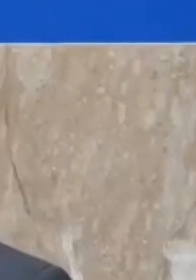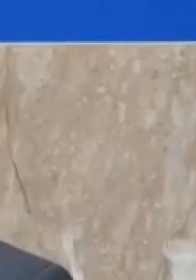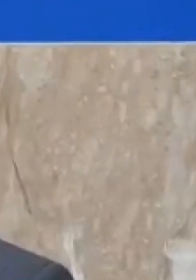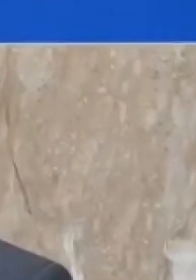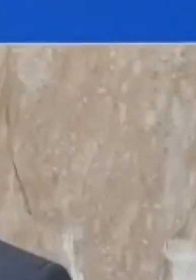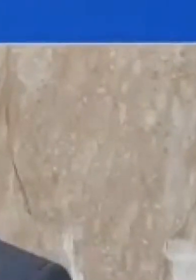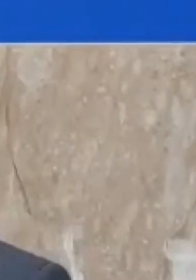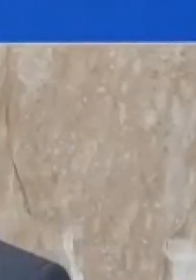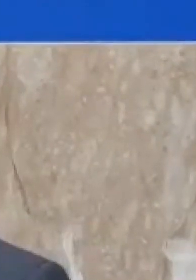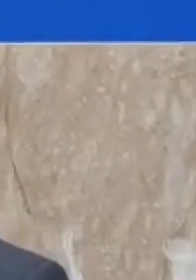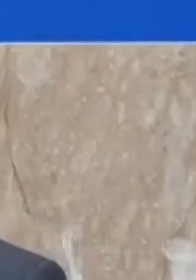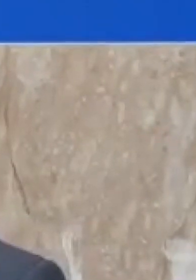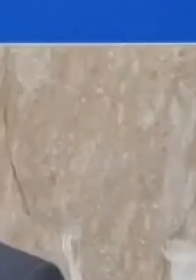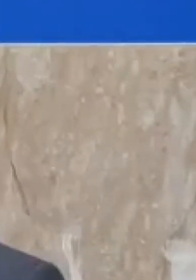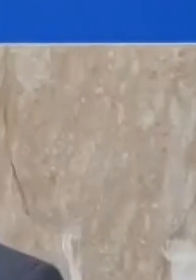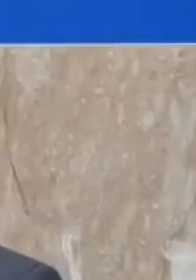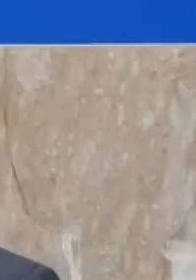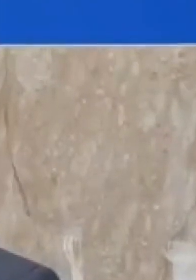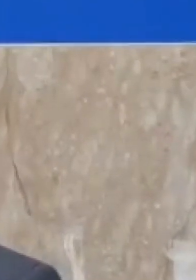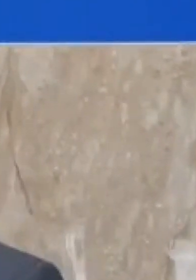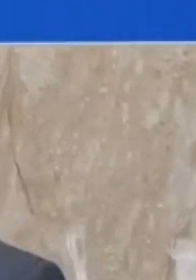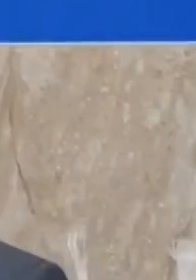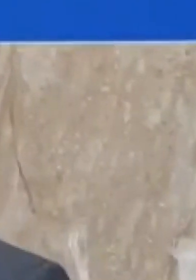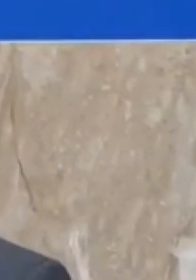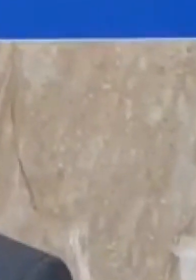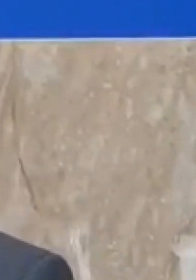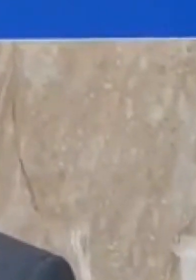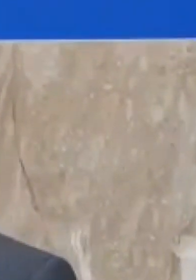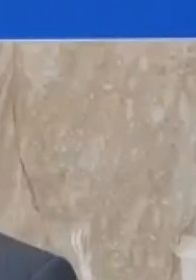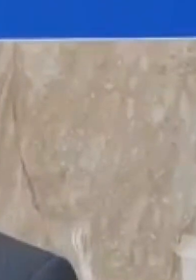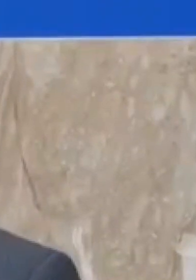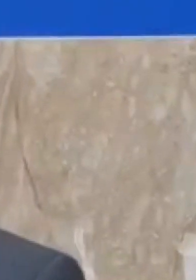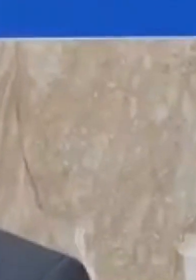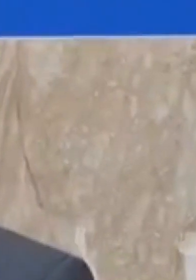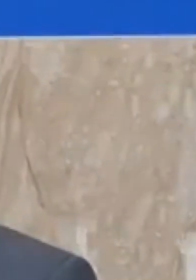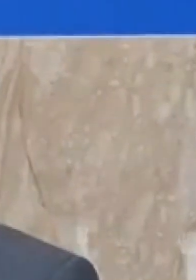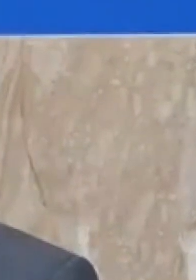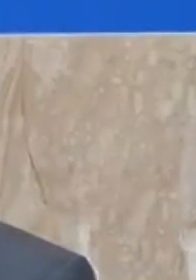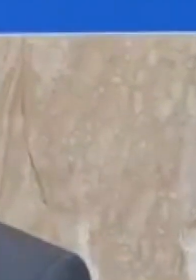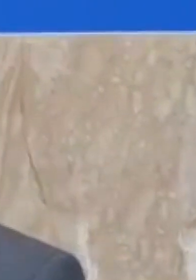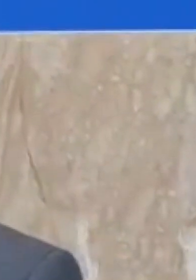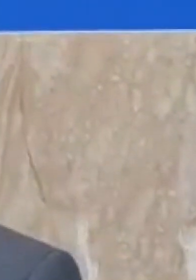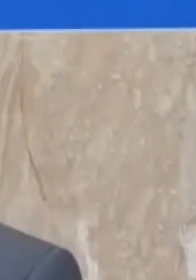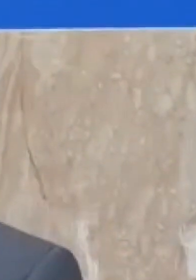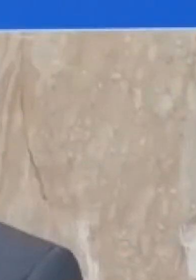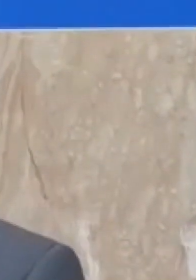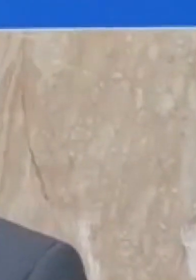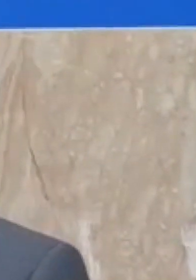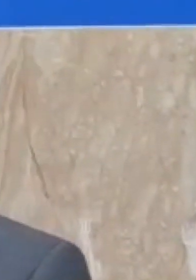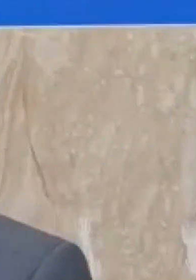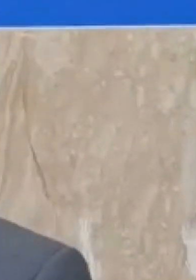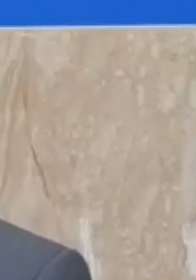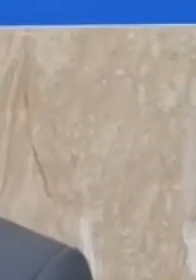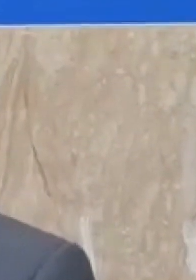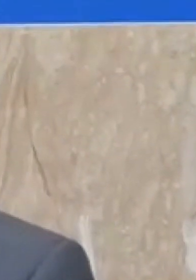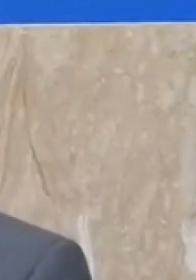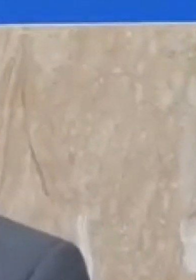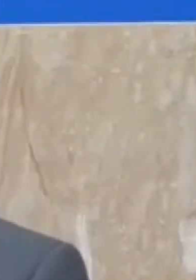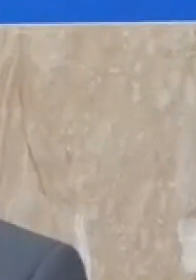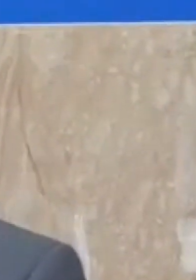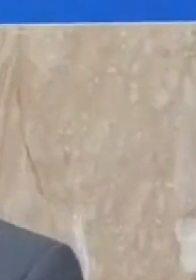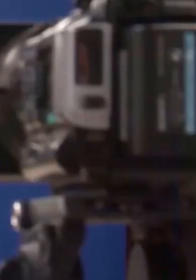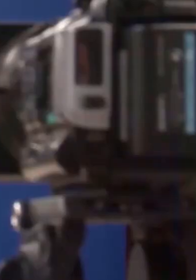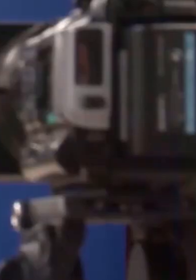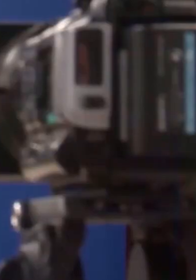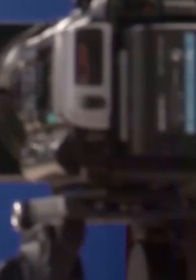果这些零售价，哦，大致在会在10块钱